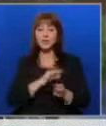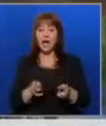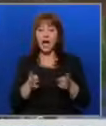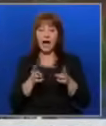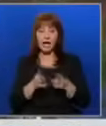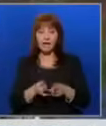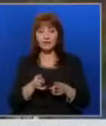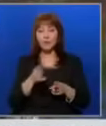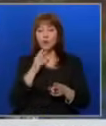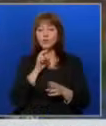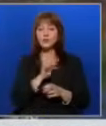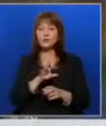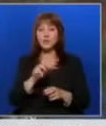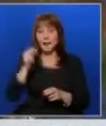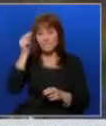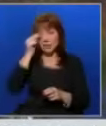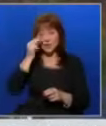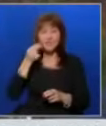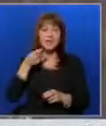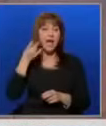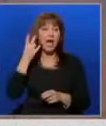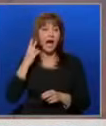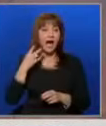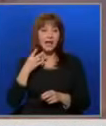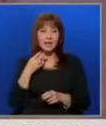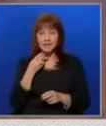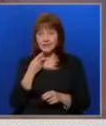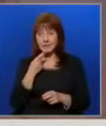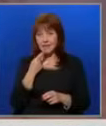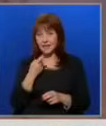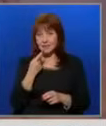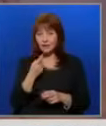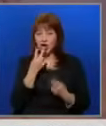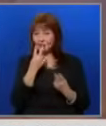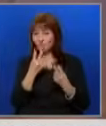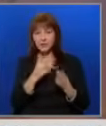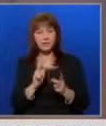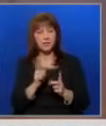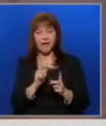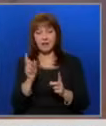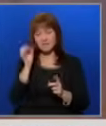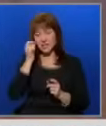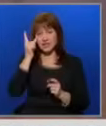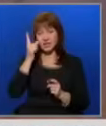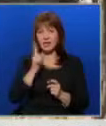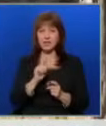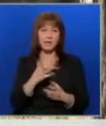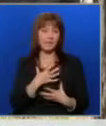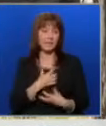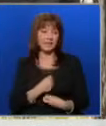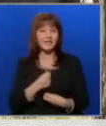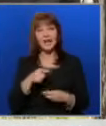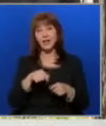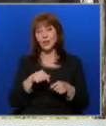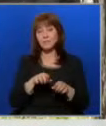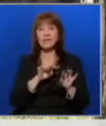български и английски език, придружено със специфичен звуков сигнал и вибрация. Видимо, никой не беше изненадан, нито притеснен, защото този